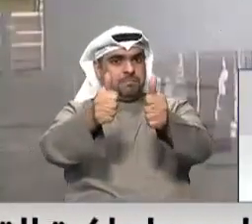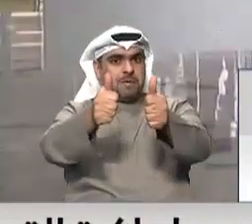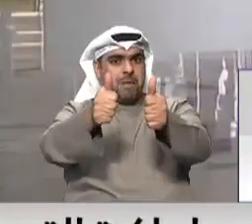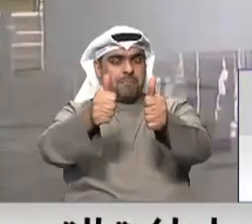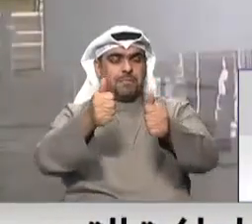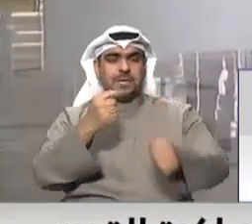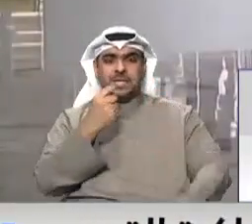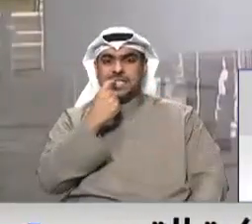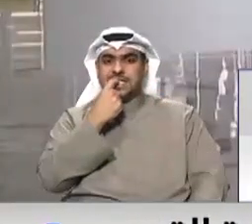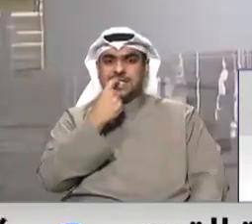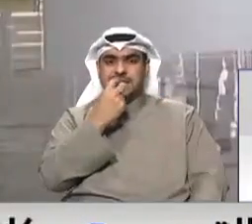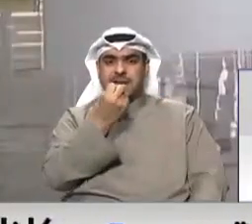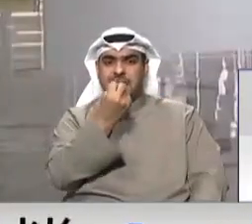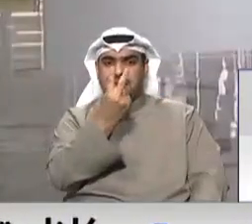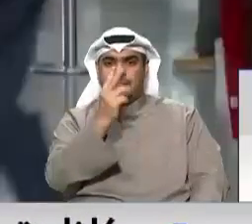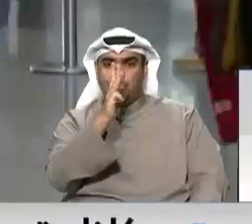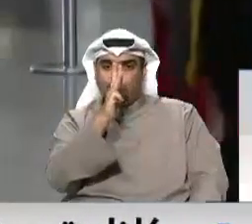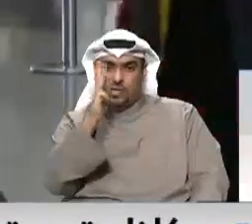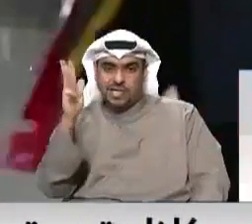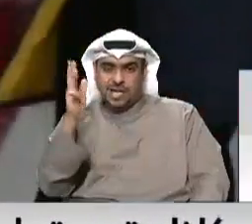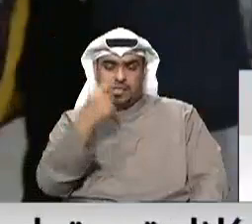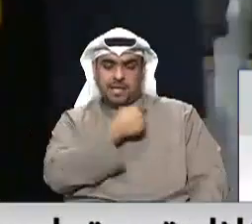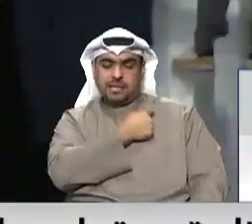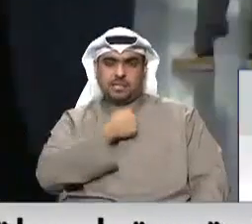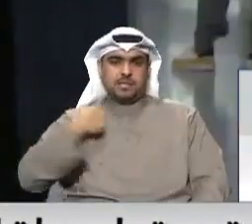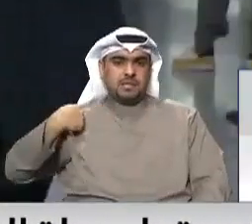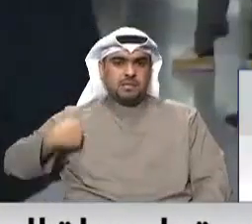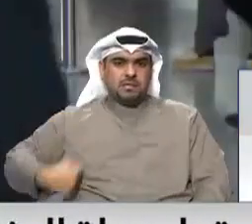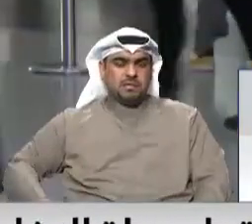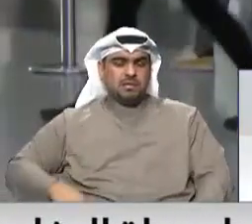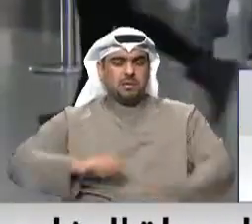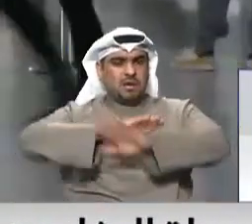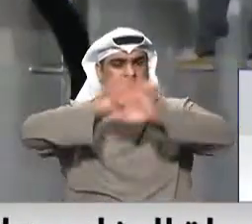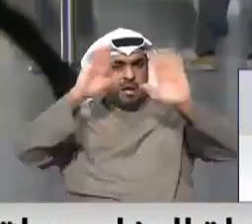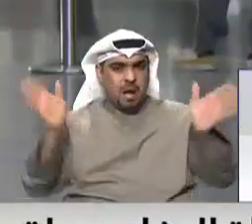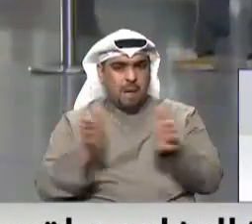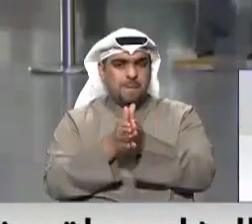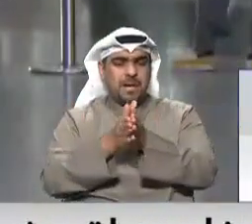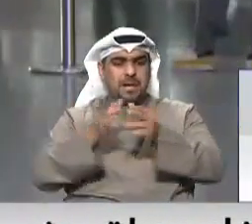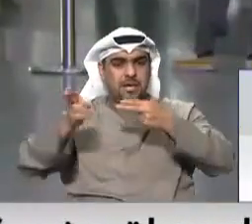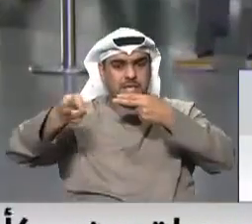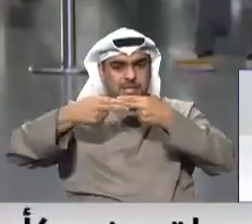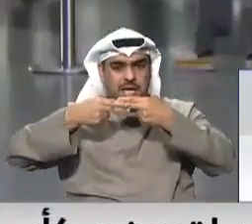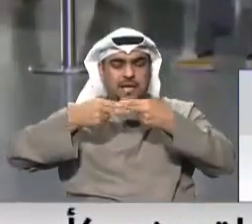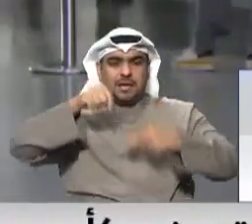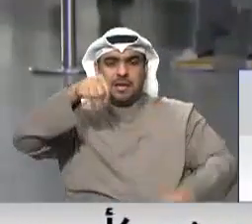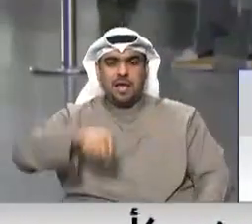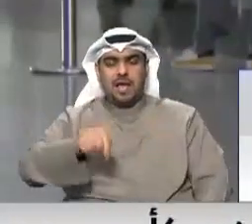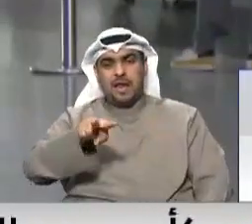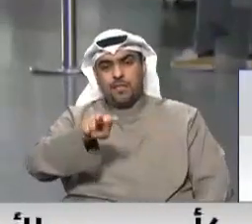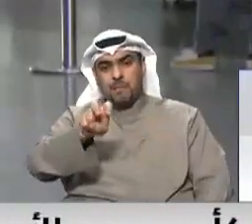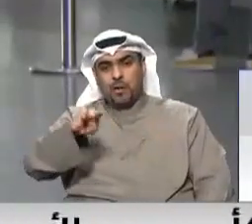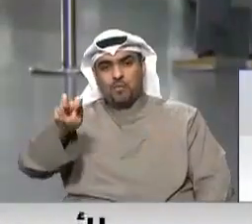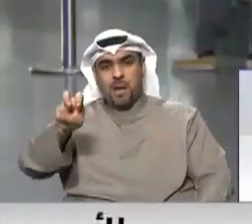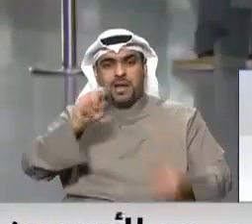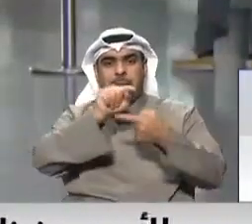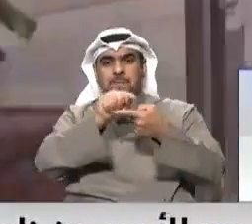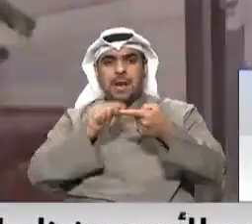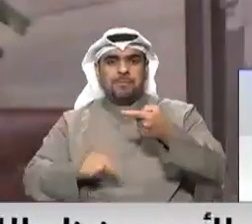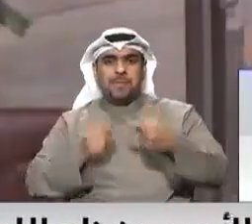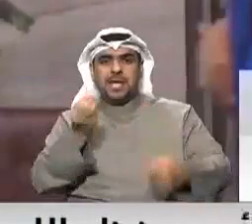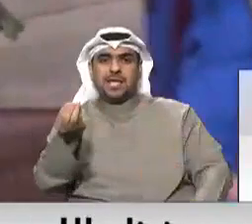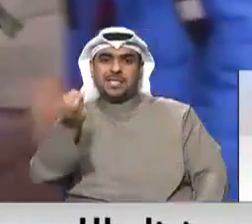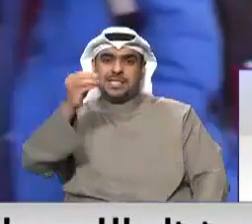ب 2019 وبنسبة 88%. هذا وقد بلغت الإيرادات المسجلة من